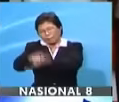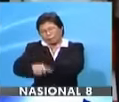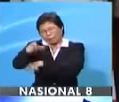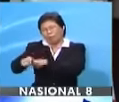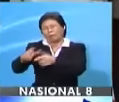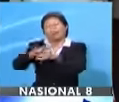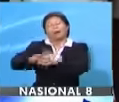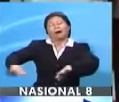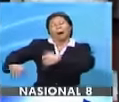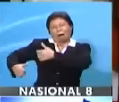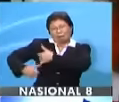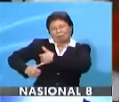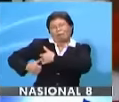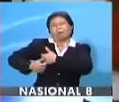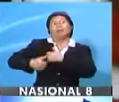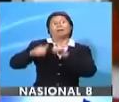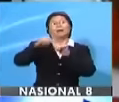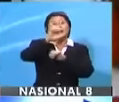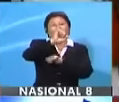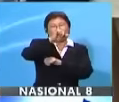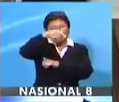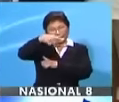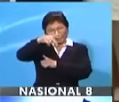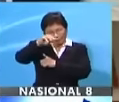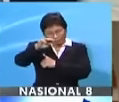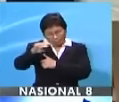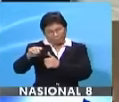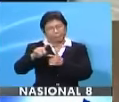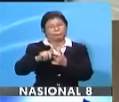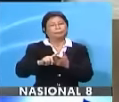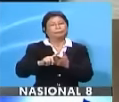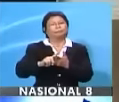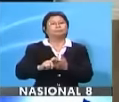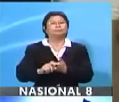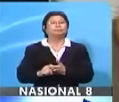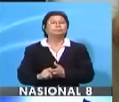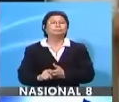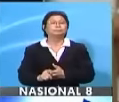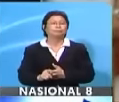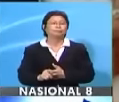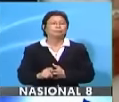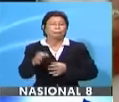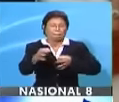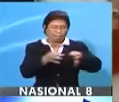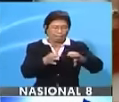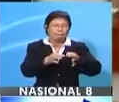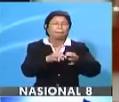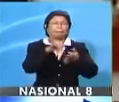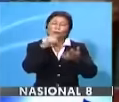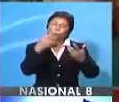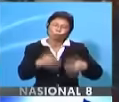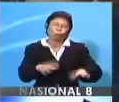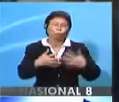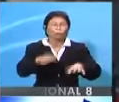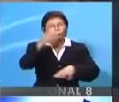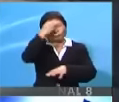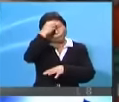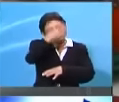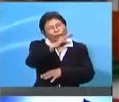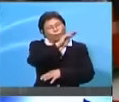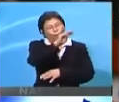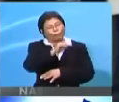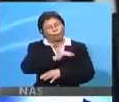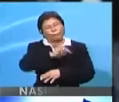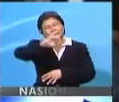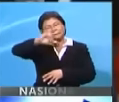pasukan keselamatan termasuk Agensi Penguatkuasaan Maritim Malaysia APMM. Jelas beliau perkara ini sudah pun dimaklumkan kepada Menteri